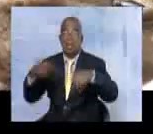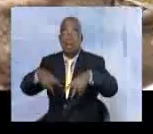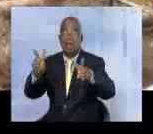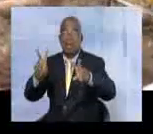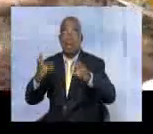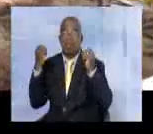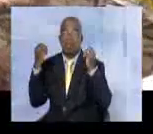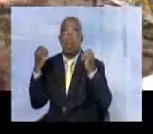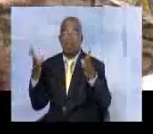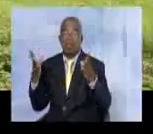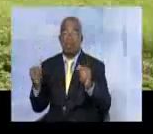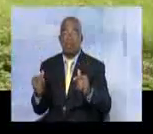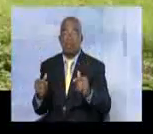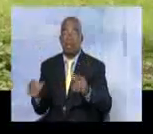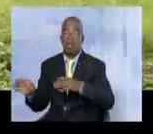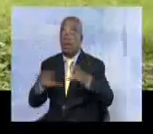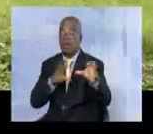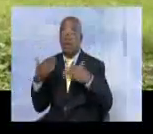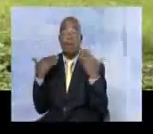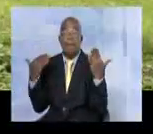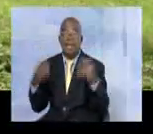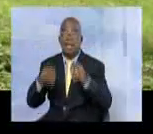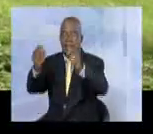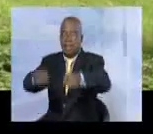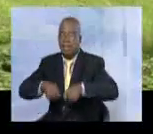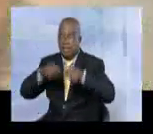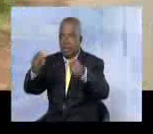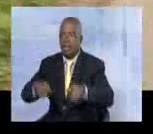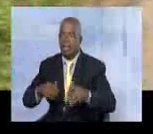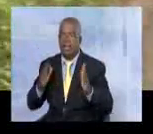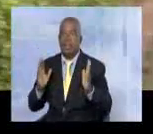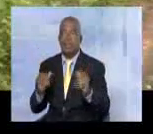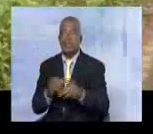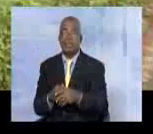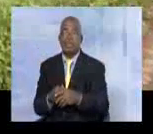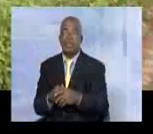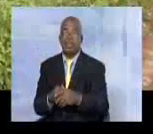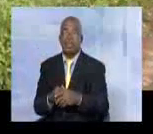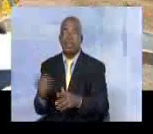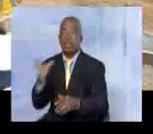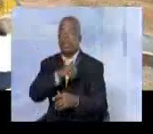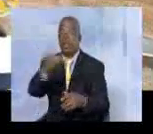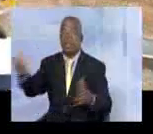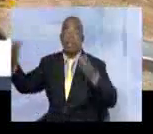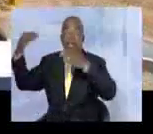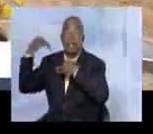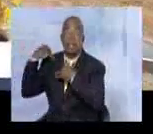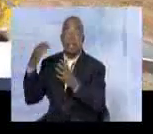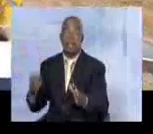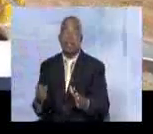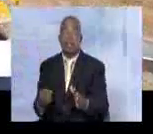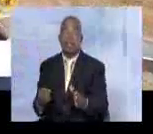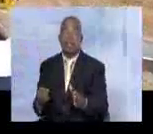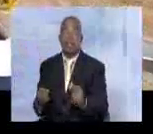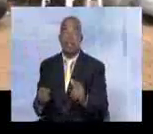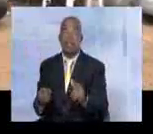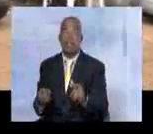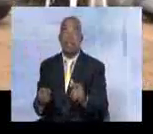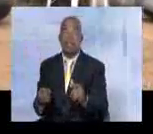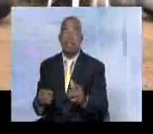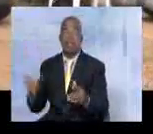s'est tournée peu à peu vers l'agriculture. L'origine de ce peuple, avec son chef actuel, Bema Souleymane Touré.